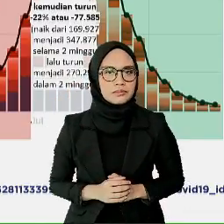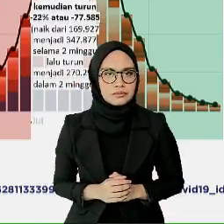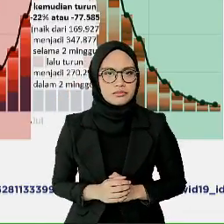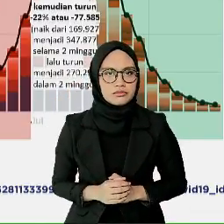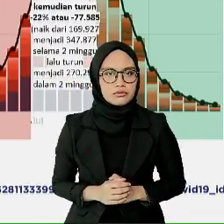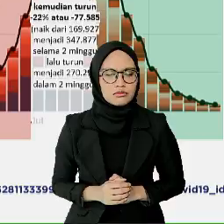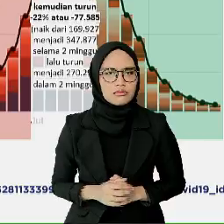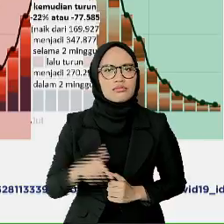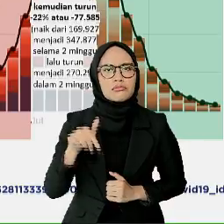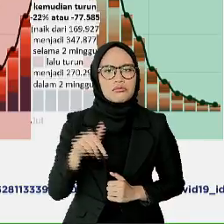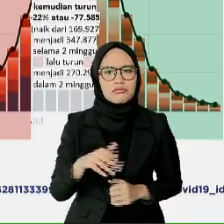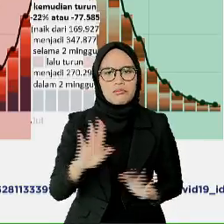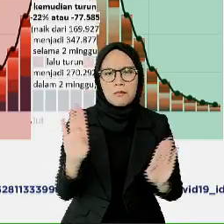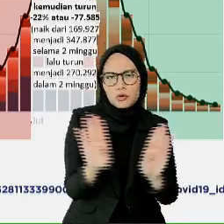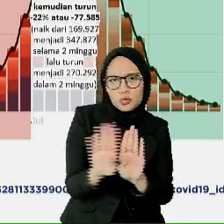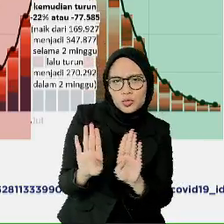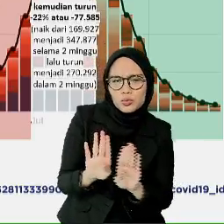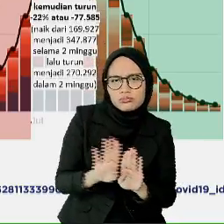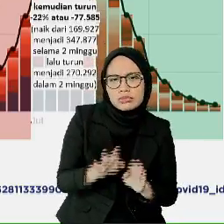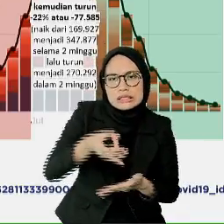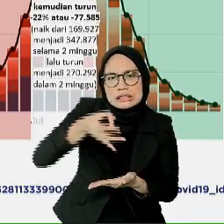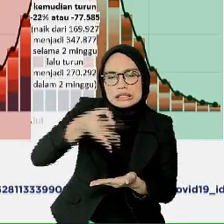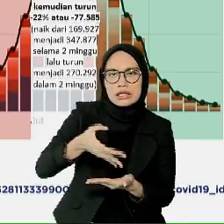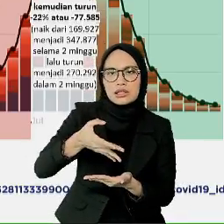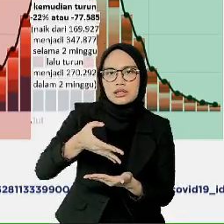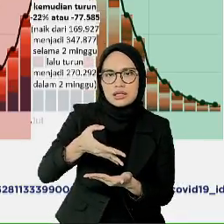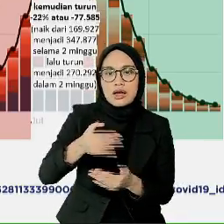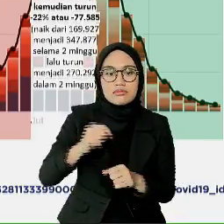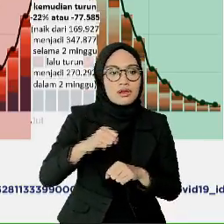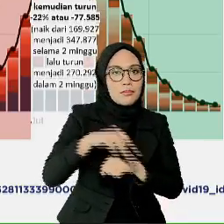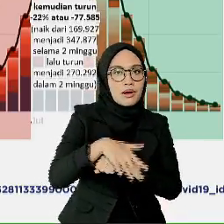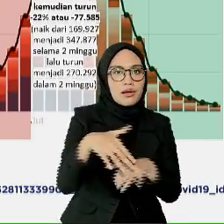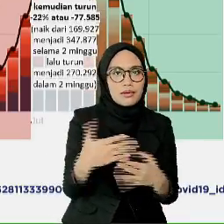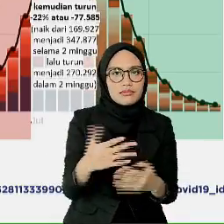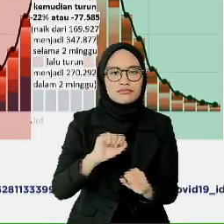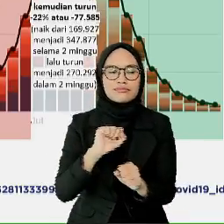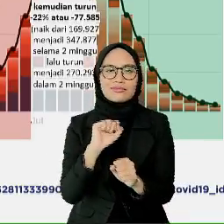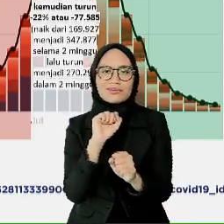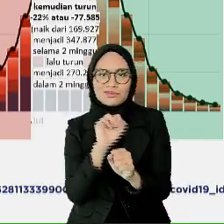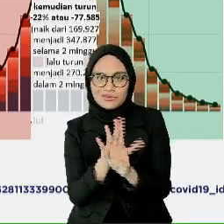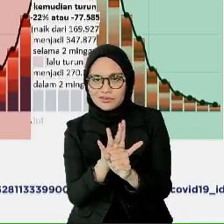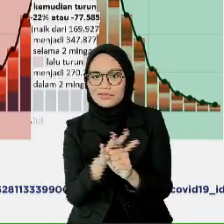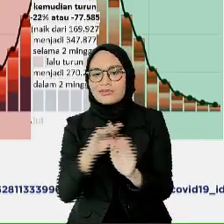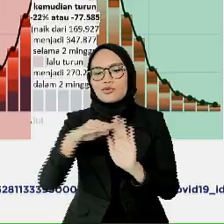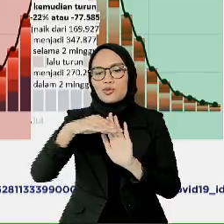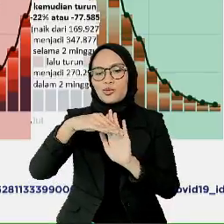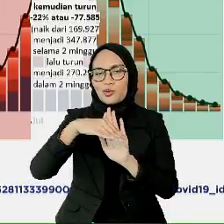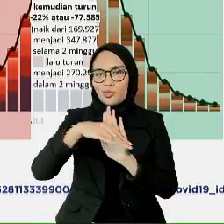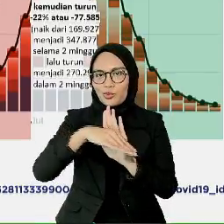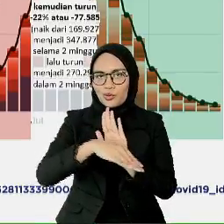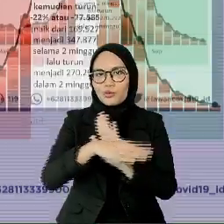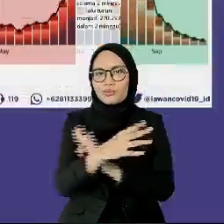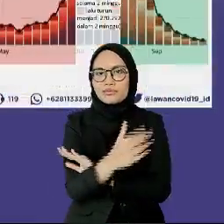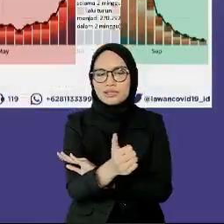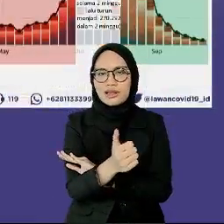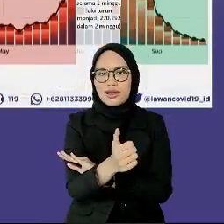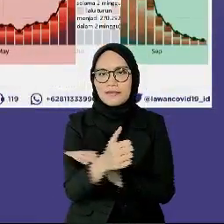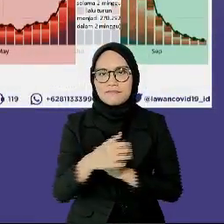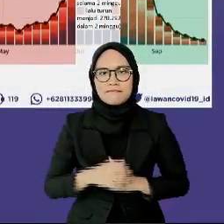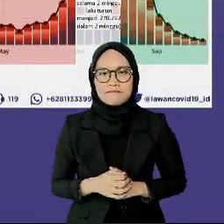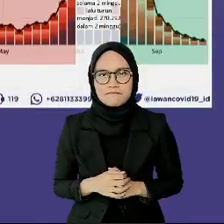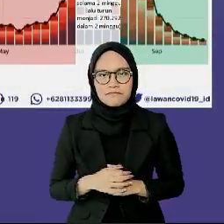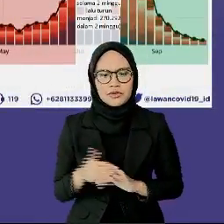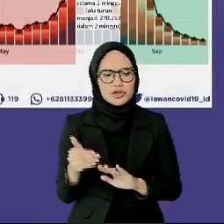yang lebih ketat ini berhasil menekan kasus, sehingga kenaikannya hanya sebesar 5% dari yang kasus sebelumnya